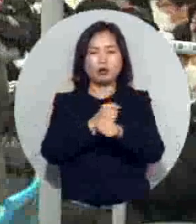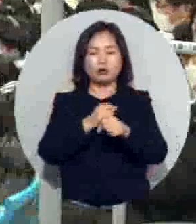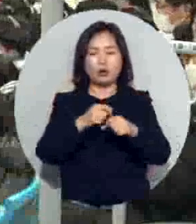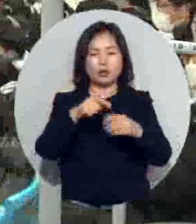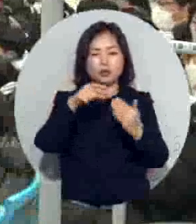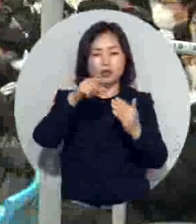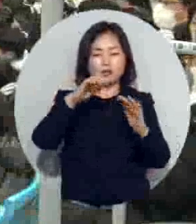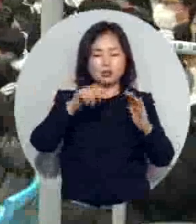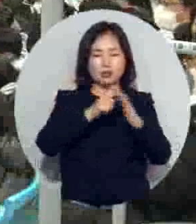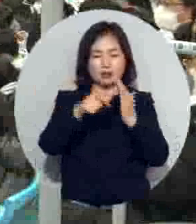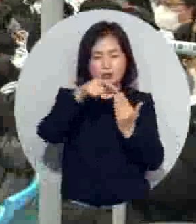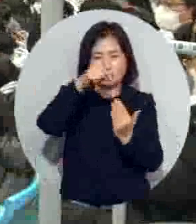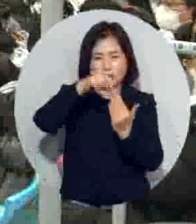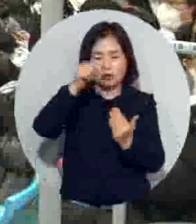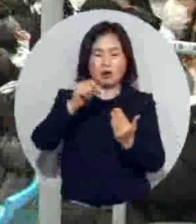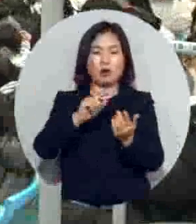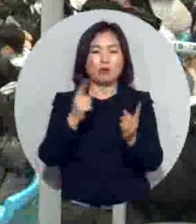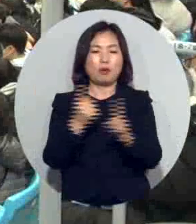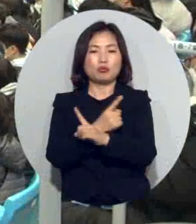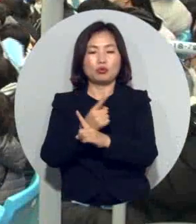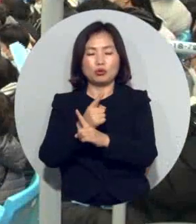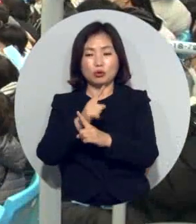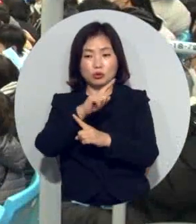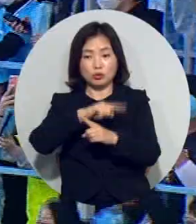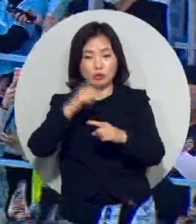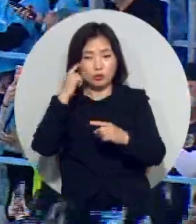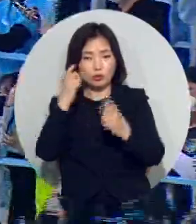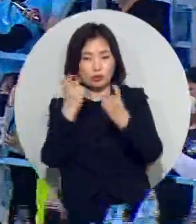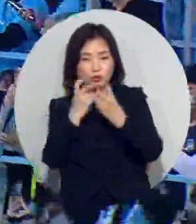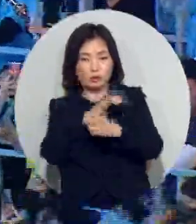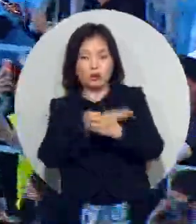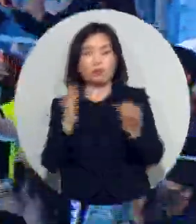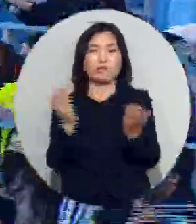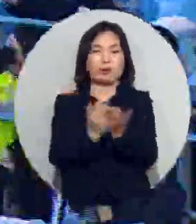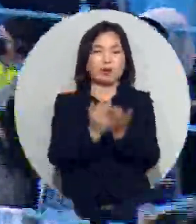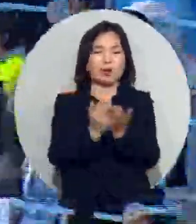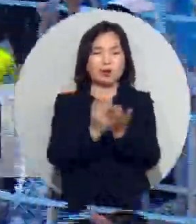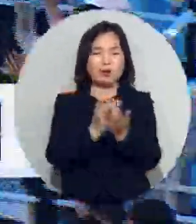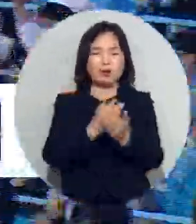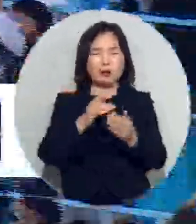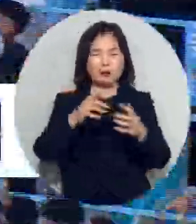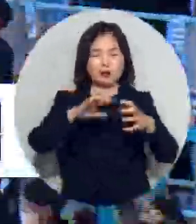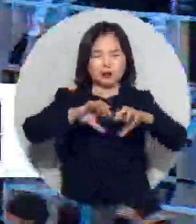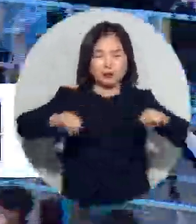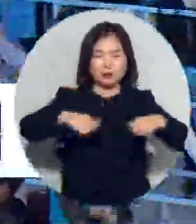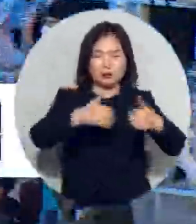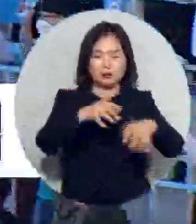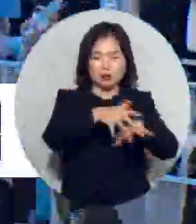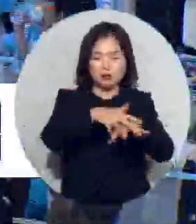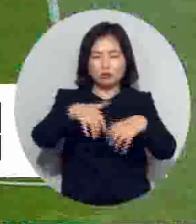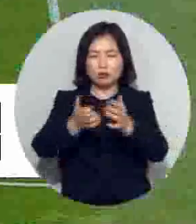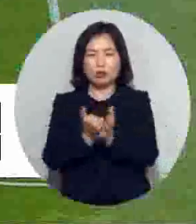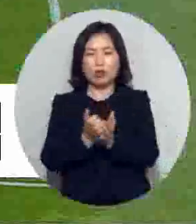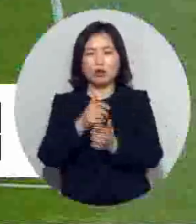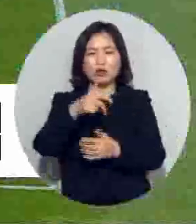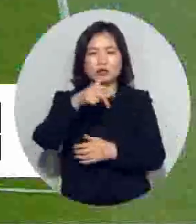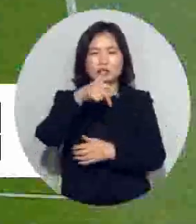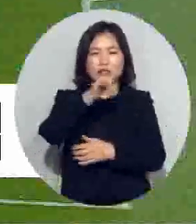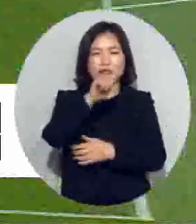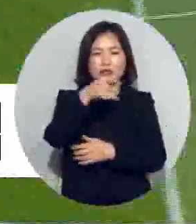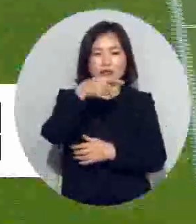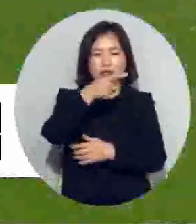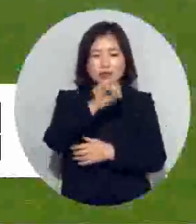변화를 줬고 이 시도는 상당 부분 적중했습니다. 스쿼드 구성에 어려움을 겪는 대구의 깜짝 카드는 신예